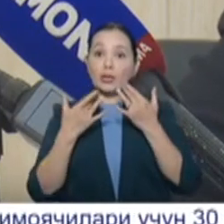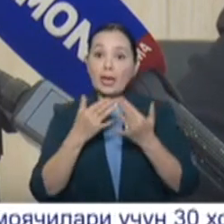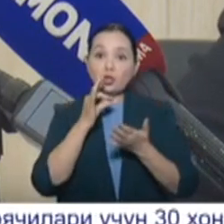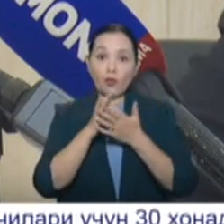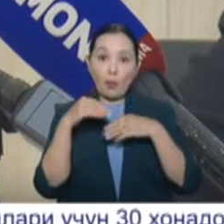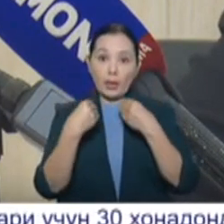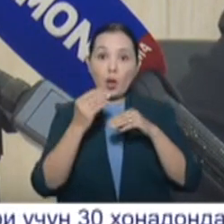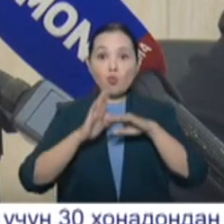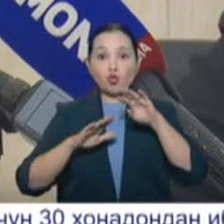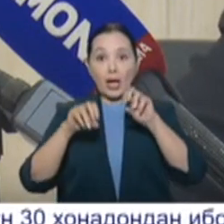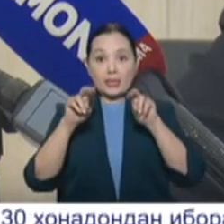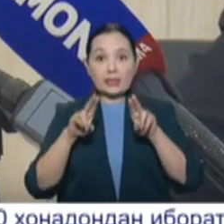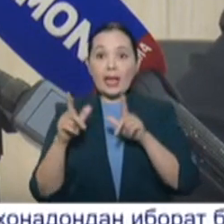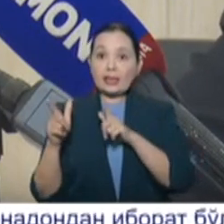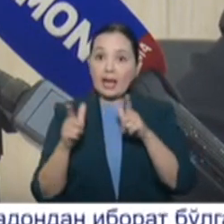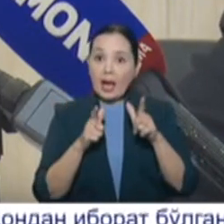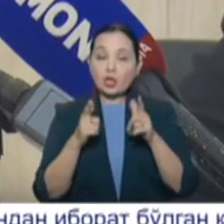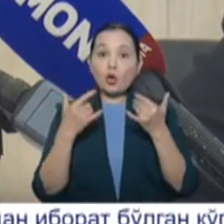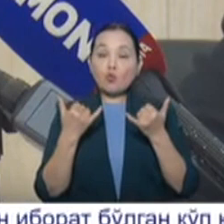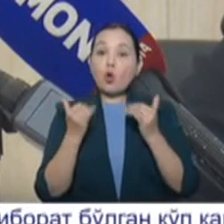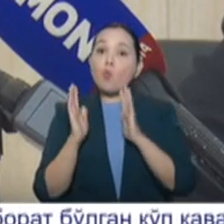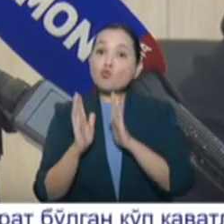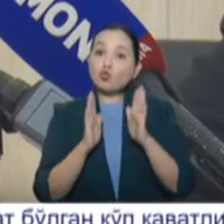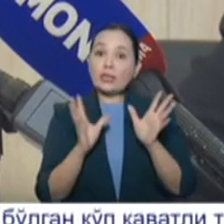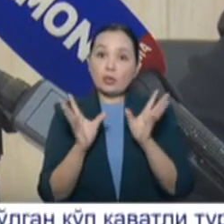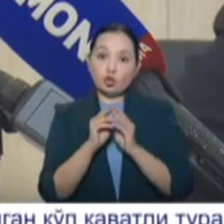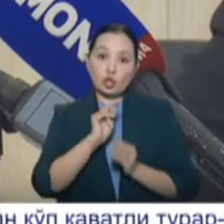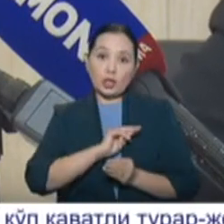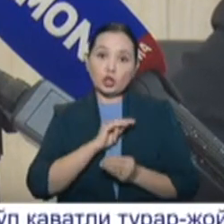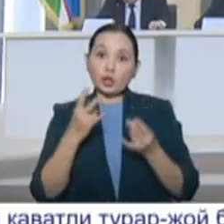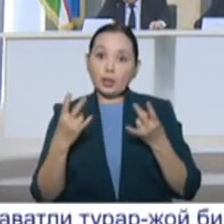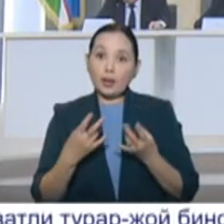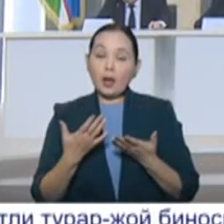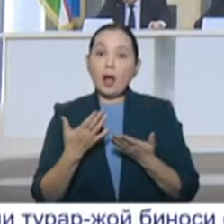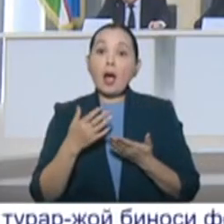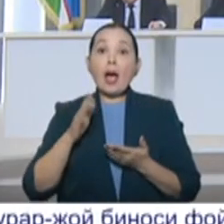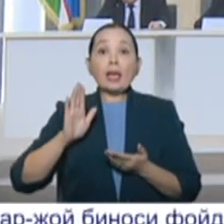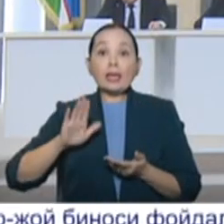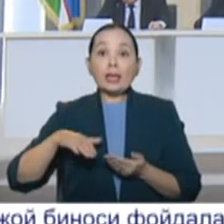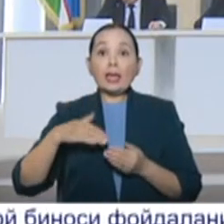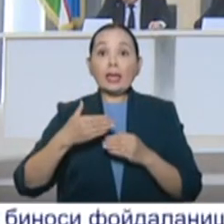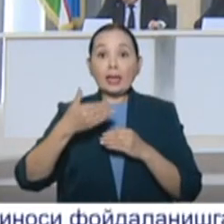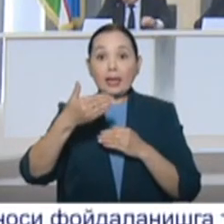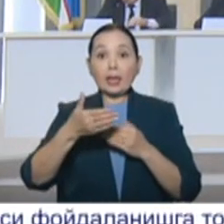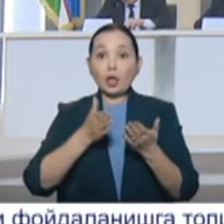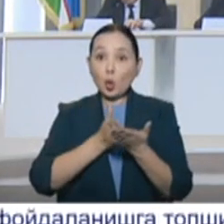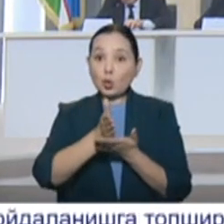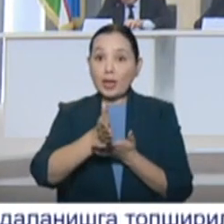mutaxassislarni tayyorgarlik ko'rish. Buning uchun muntazam ularni ustida ishlab borishimiz kerak. Keyingi yo'nalishda